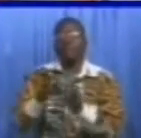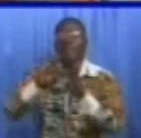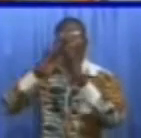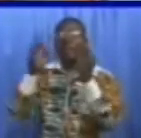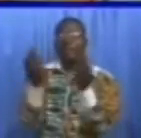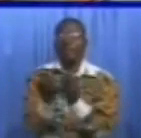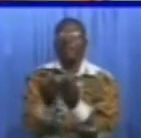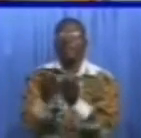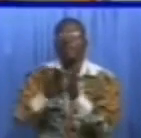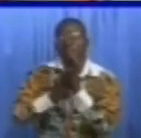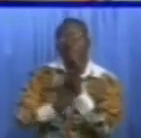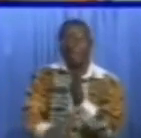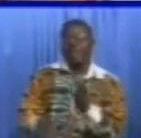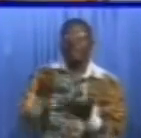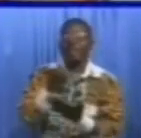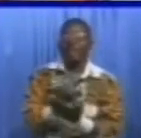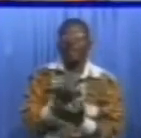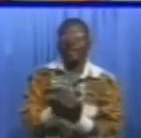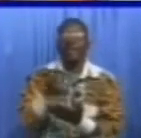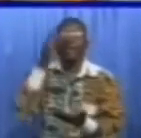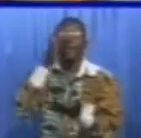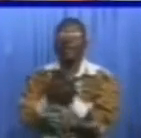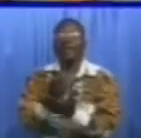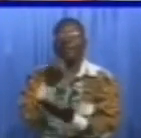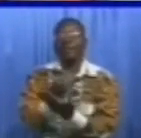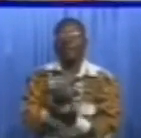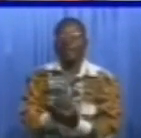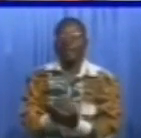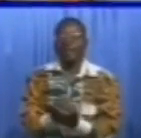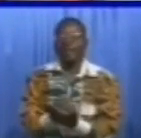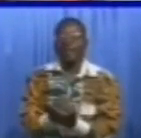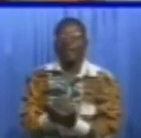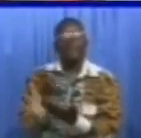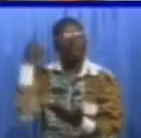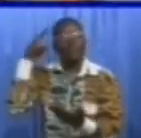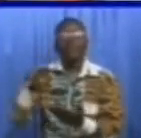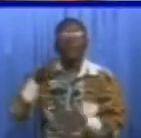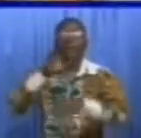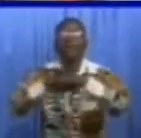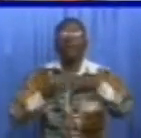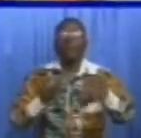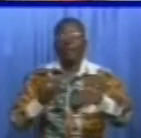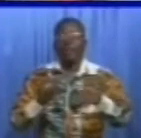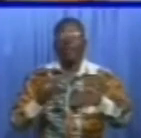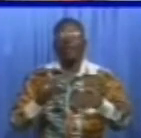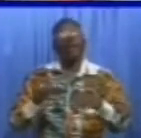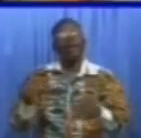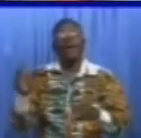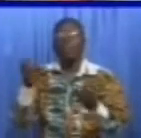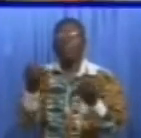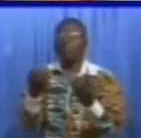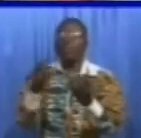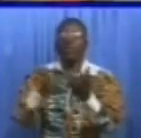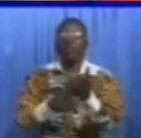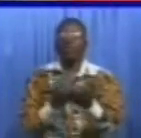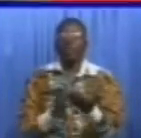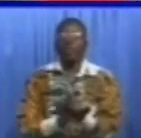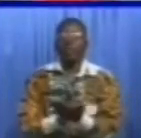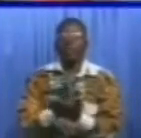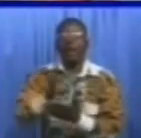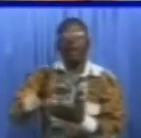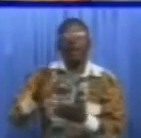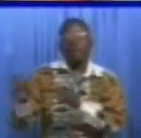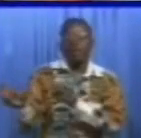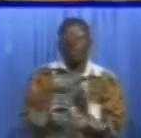diminuer les salaires, faire des blocages de salaires. Ce régime a été interpellé à maintes reprises par le